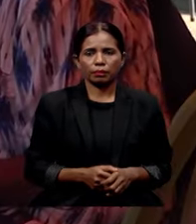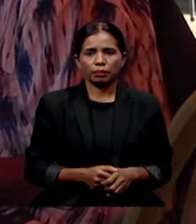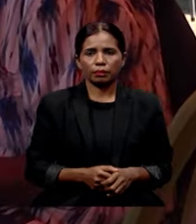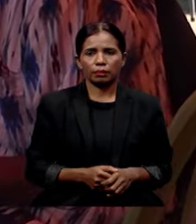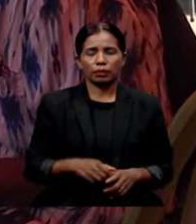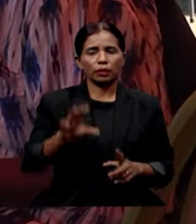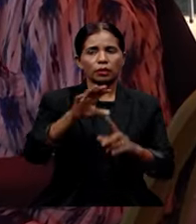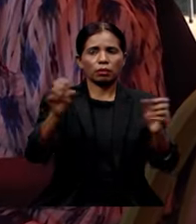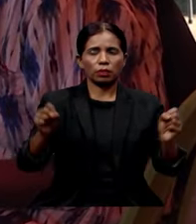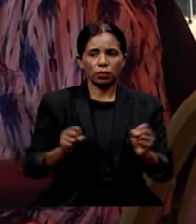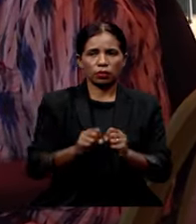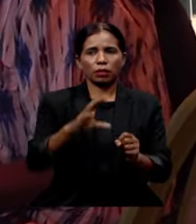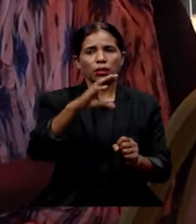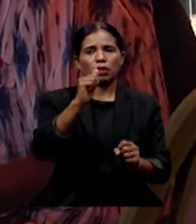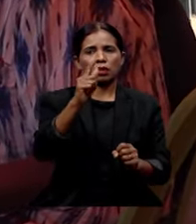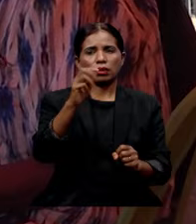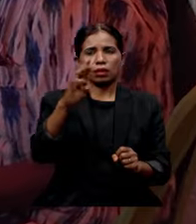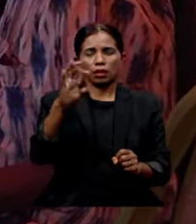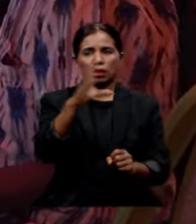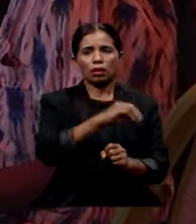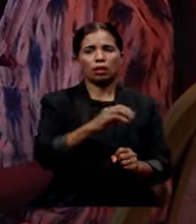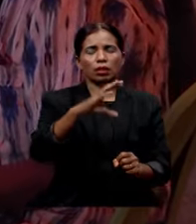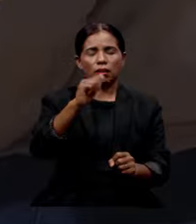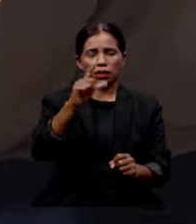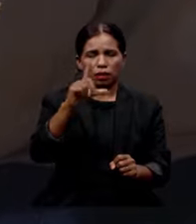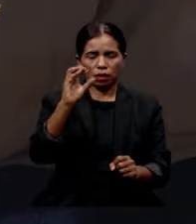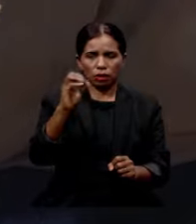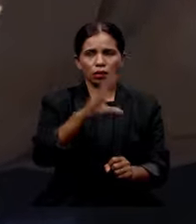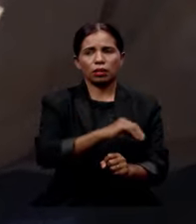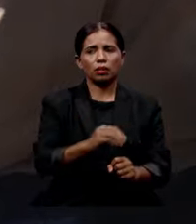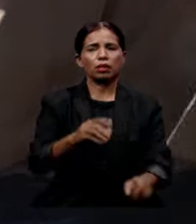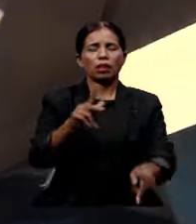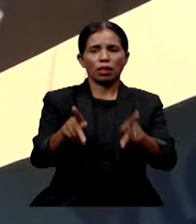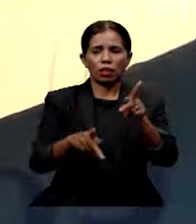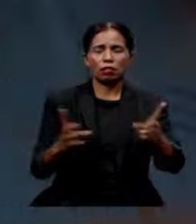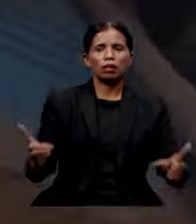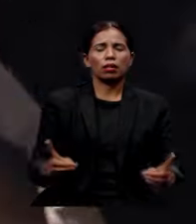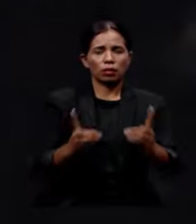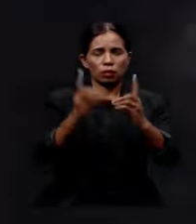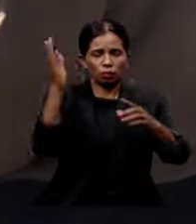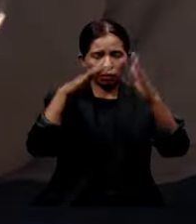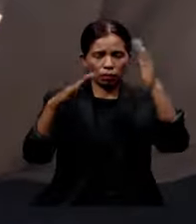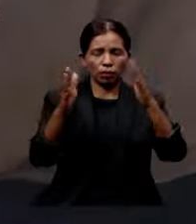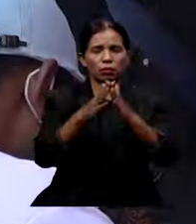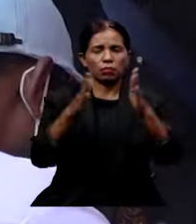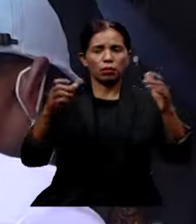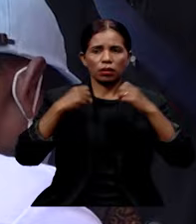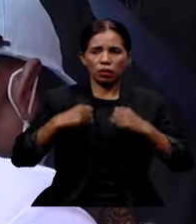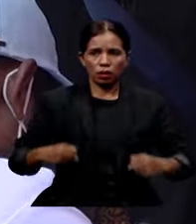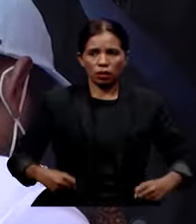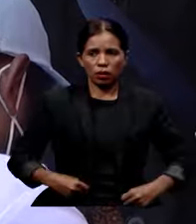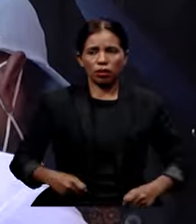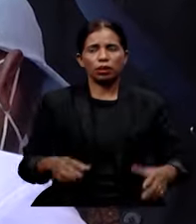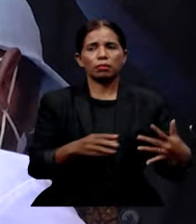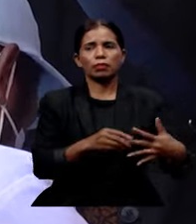Sefi suku katrai krai Carlos da Conceição Soares Sateten durante ne komunidade hasoru problema bot ia ari Saudi liu-liu ina